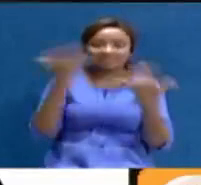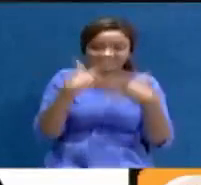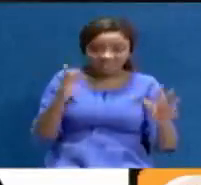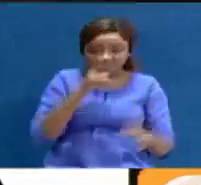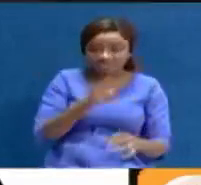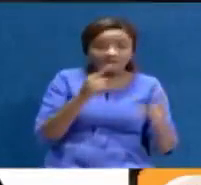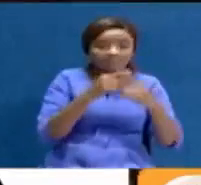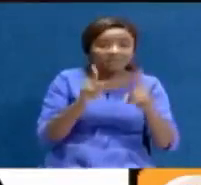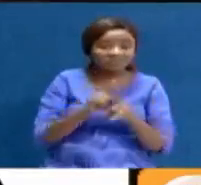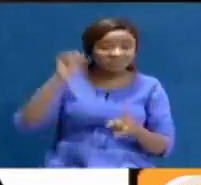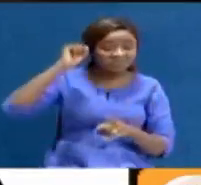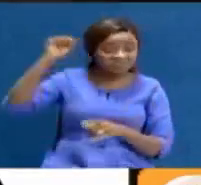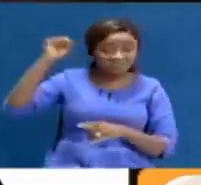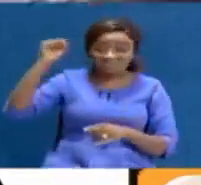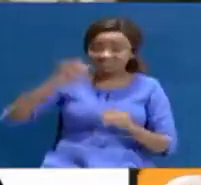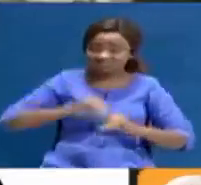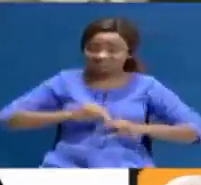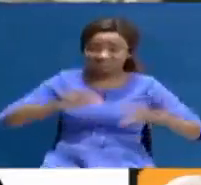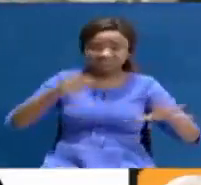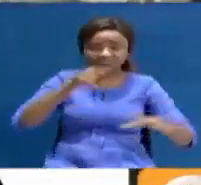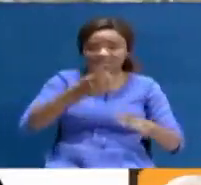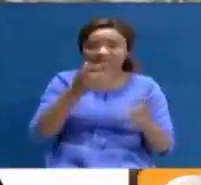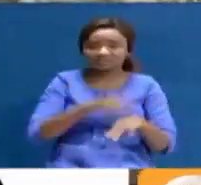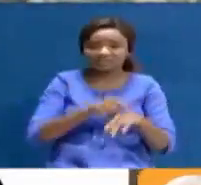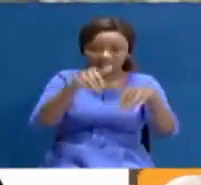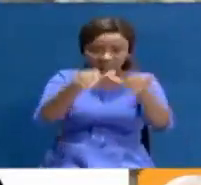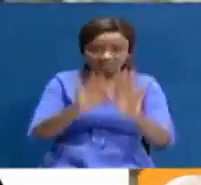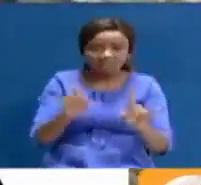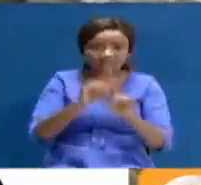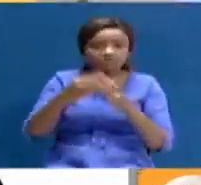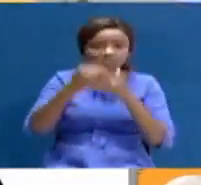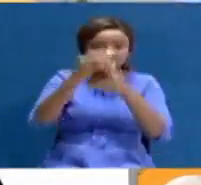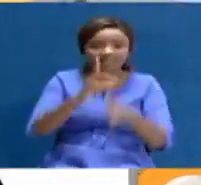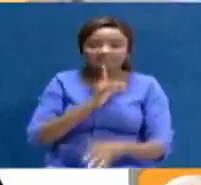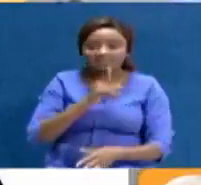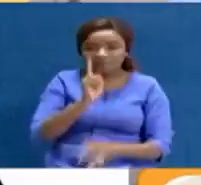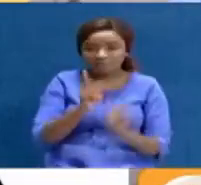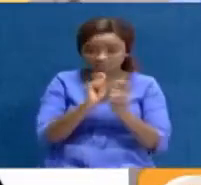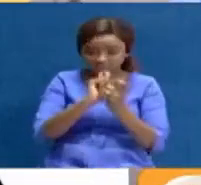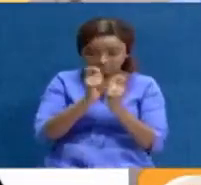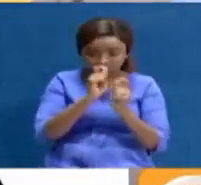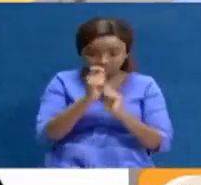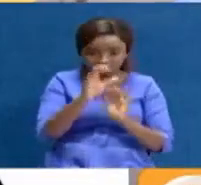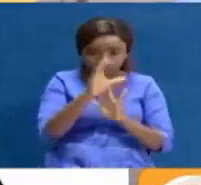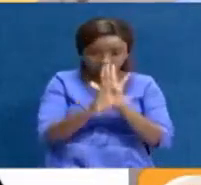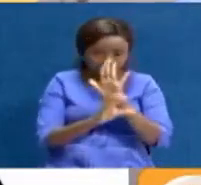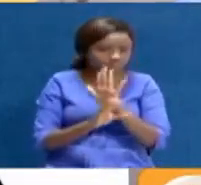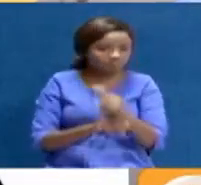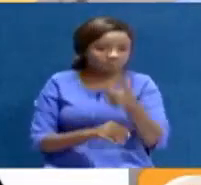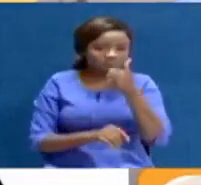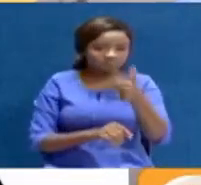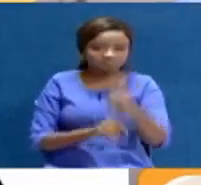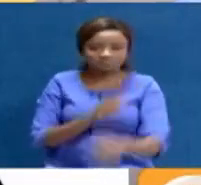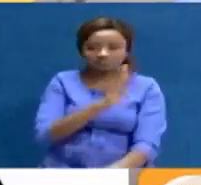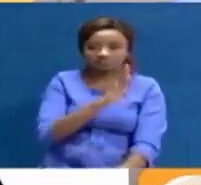siasa zilisheheni mazishini, huku viongozi kutoka jamii ya Abagusii wakipigia debe marekebisho kupitia mswada wa